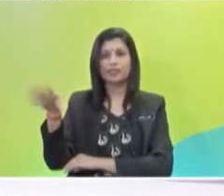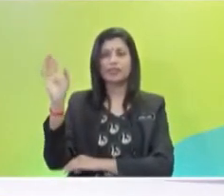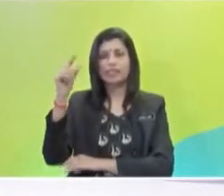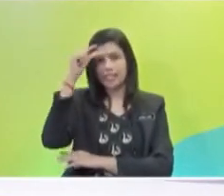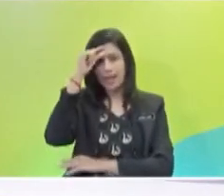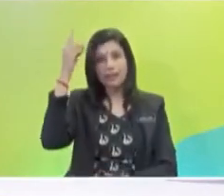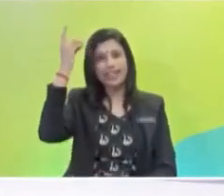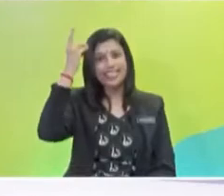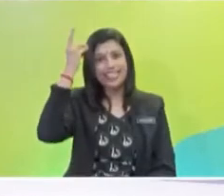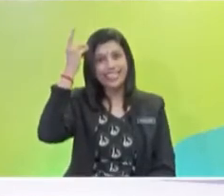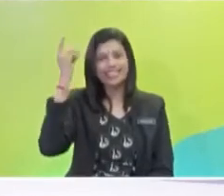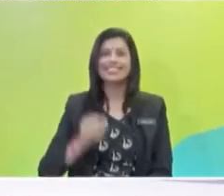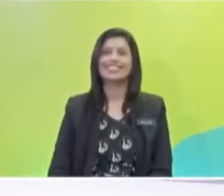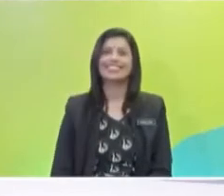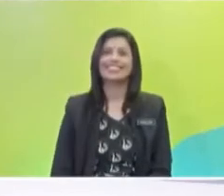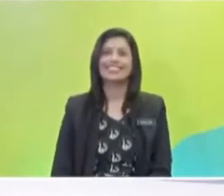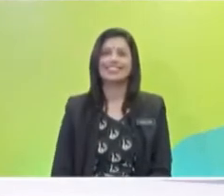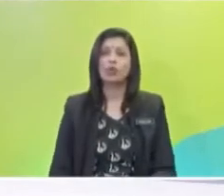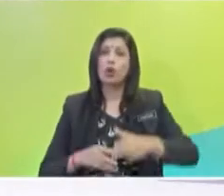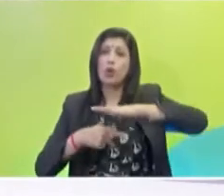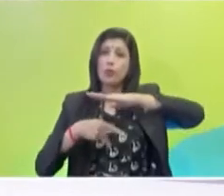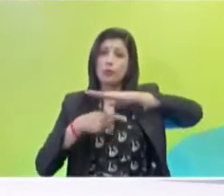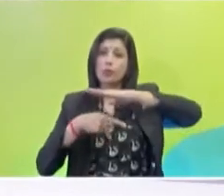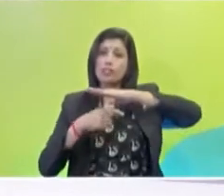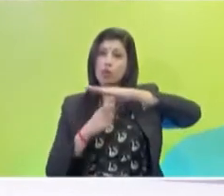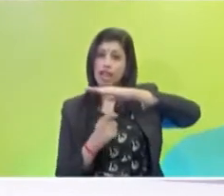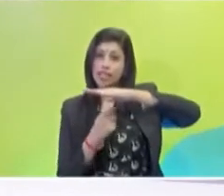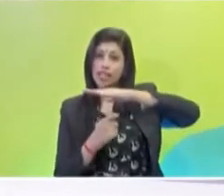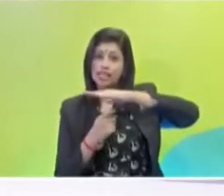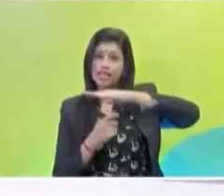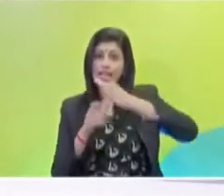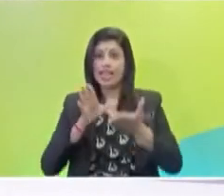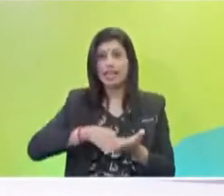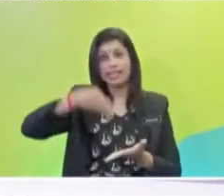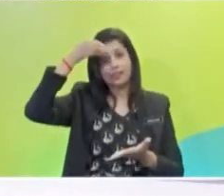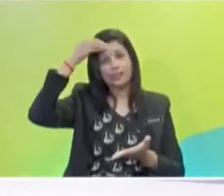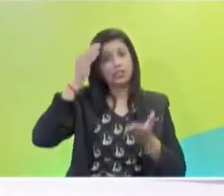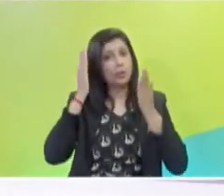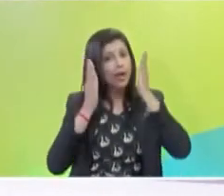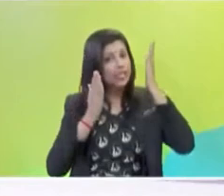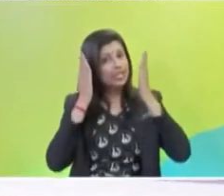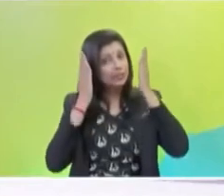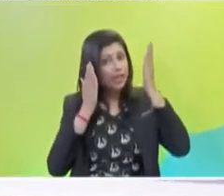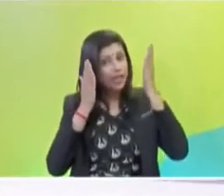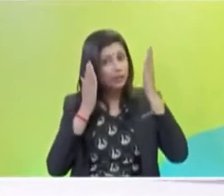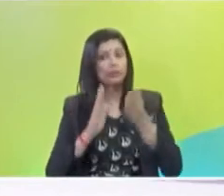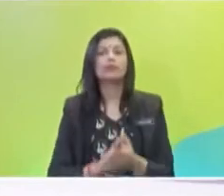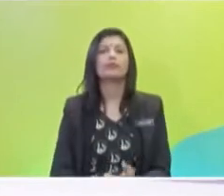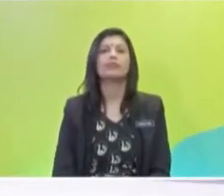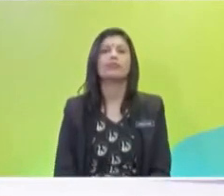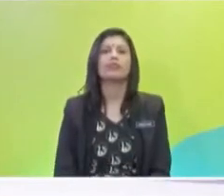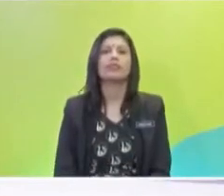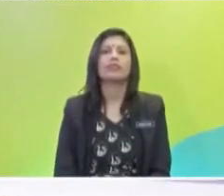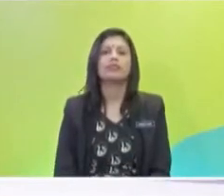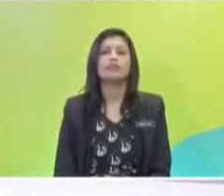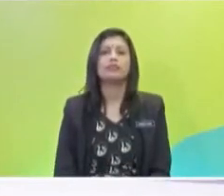slot prasekolah, dan mata pelajaran pada hari ini ialah mata pelajaran Bahasa Melayu. Tapi kenapa